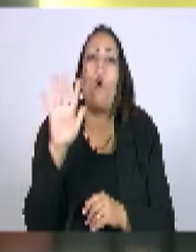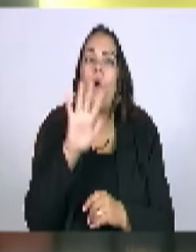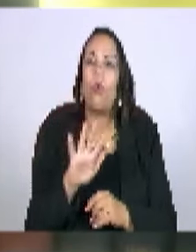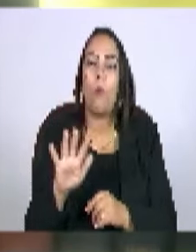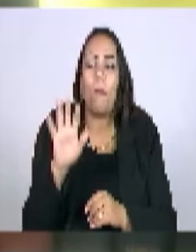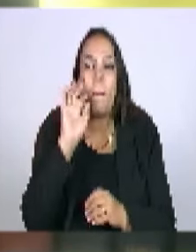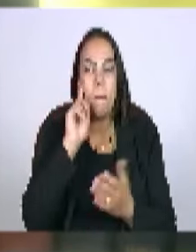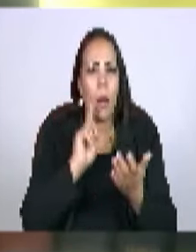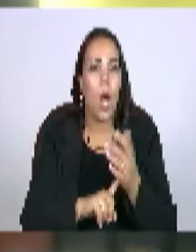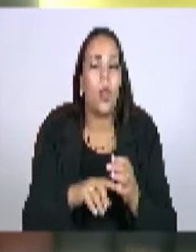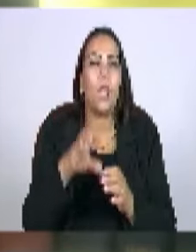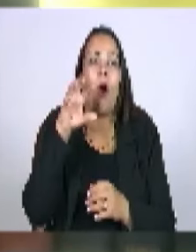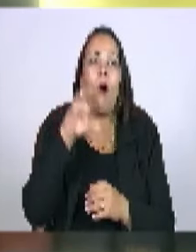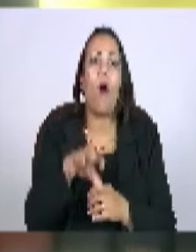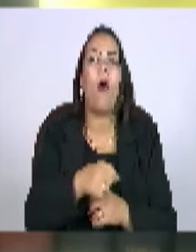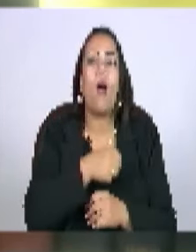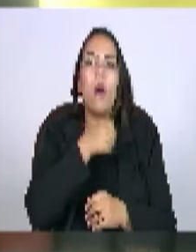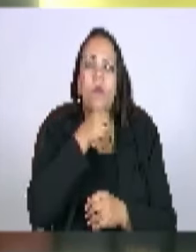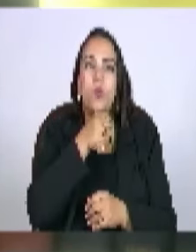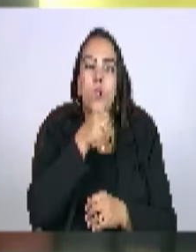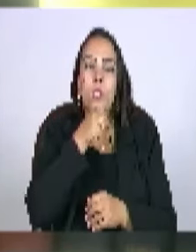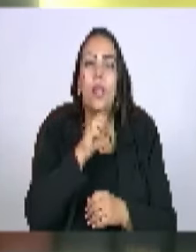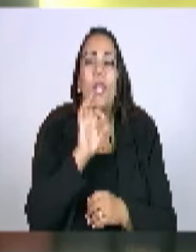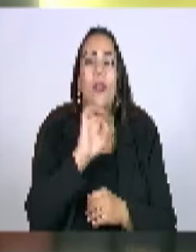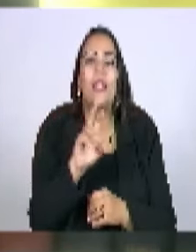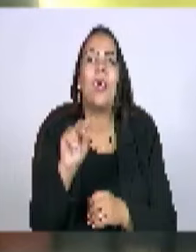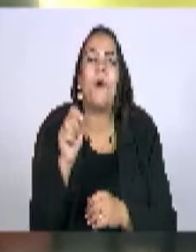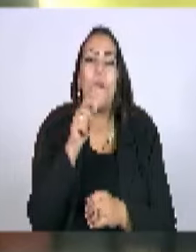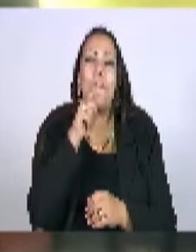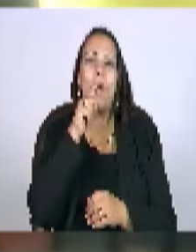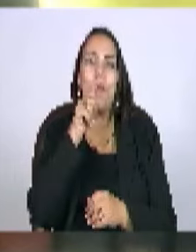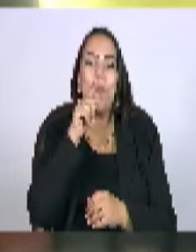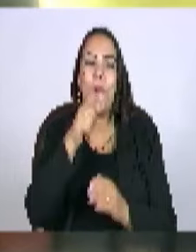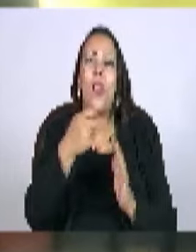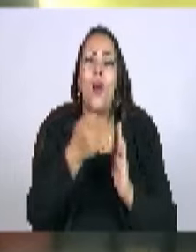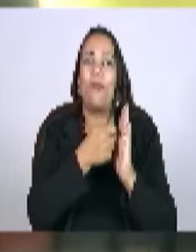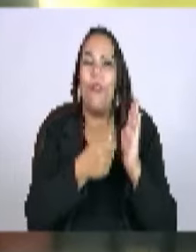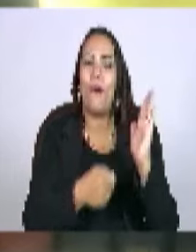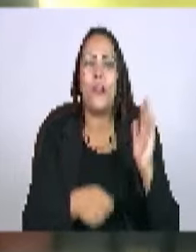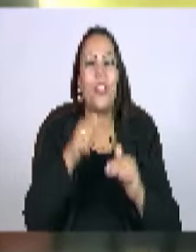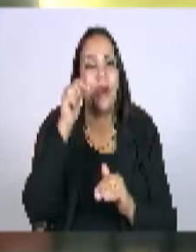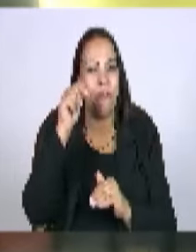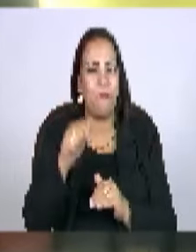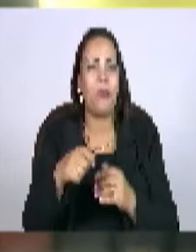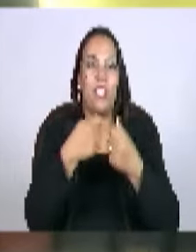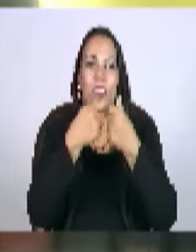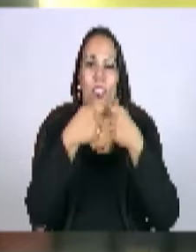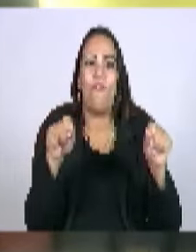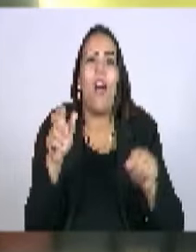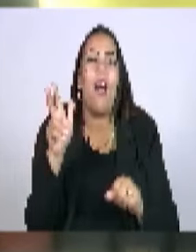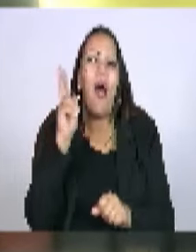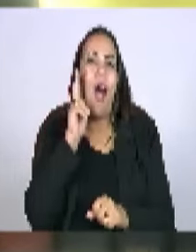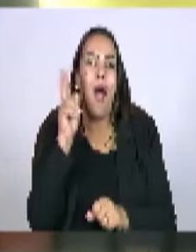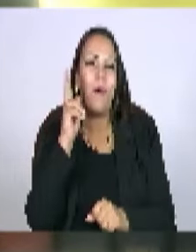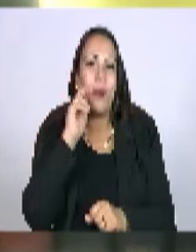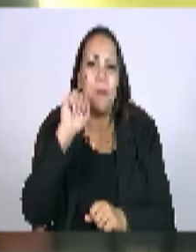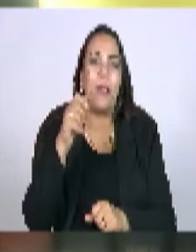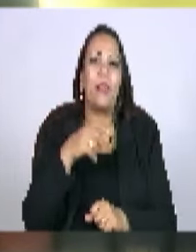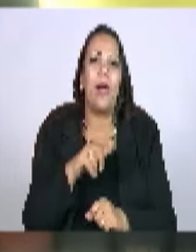مسنه وقاره عجوز كما يقول التقرير في صحيفه الفاينانشال